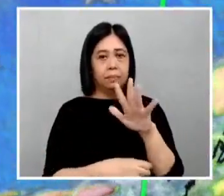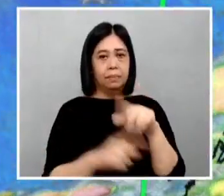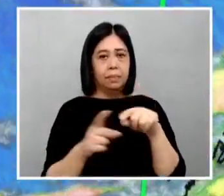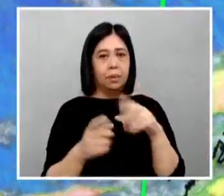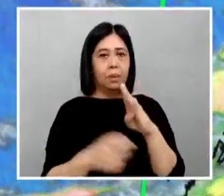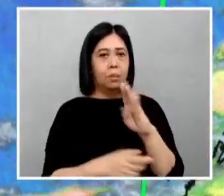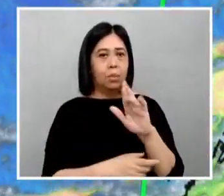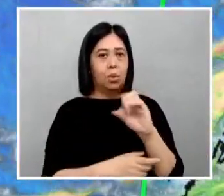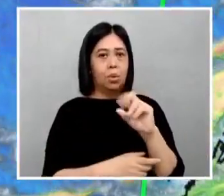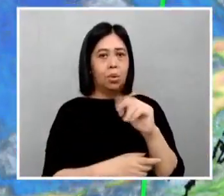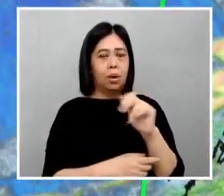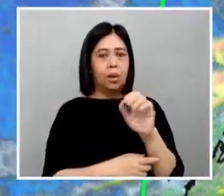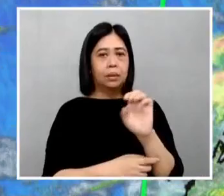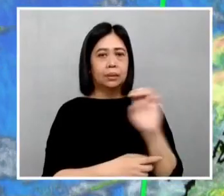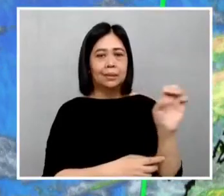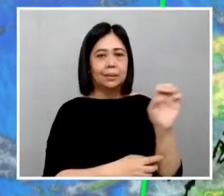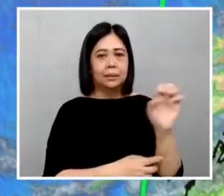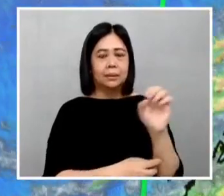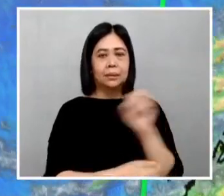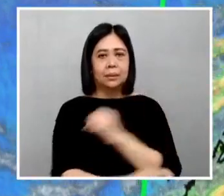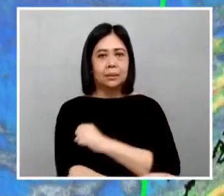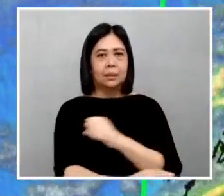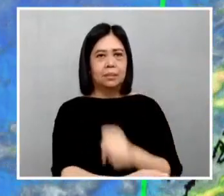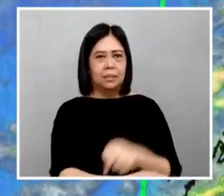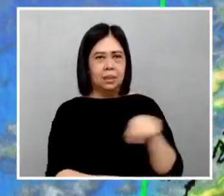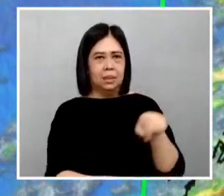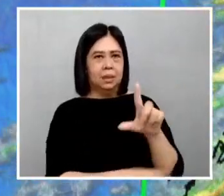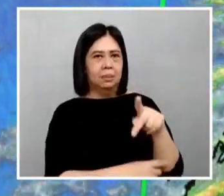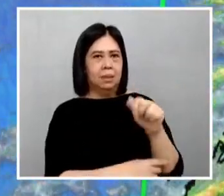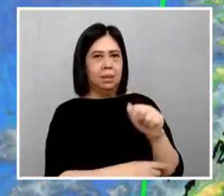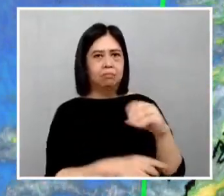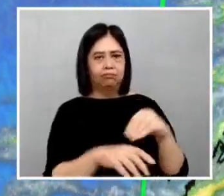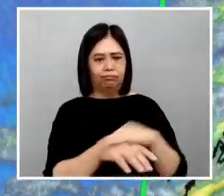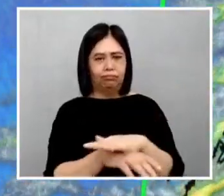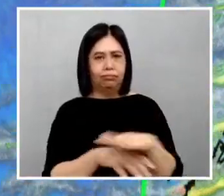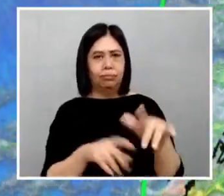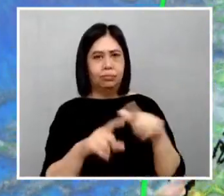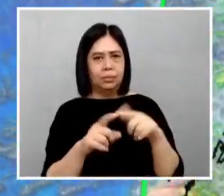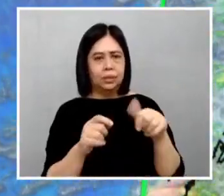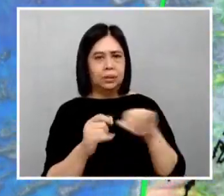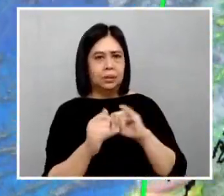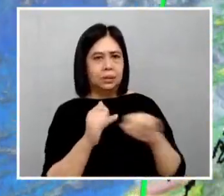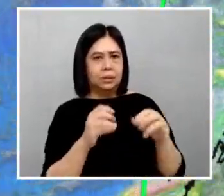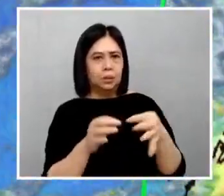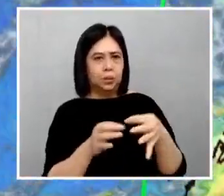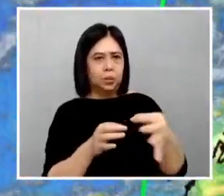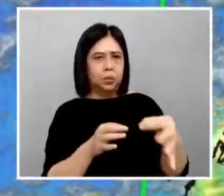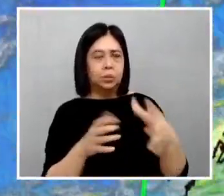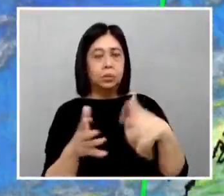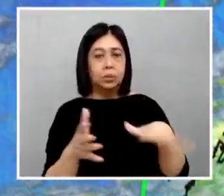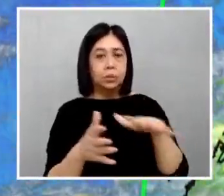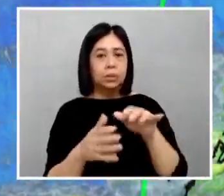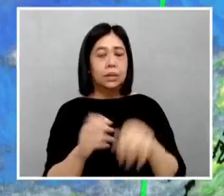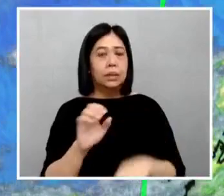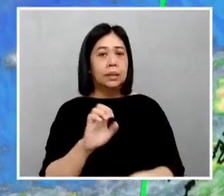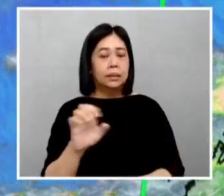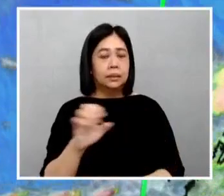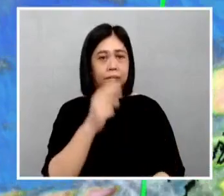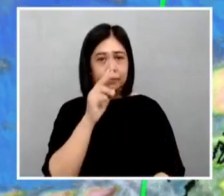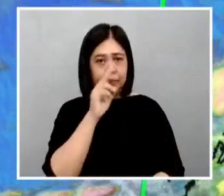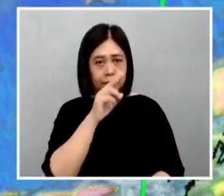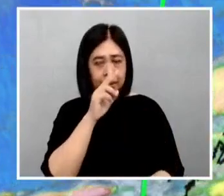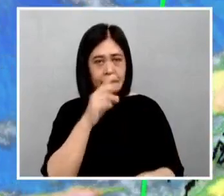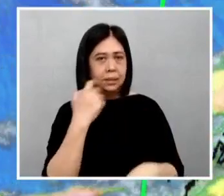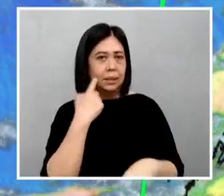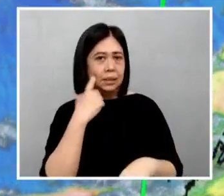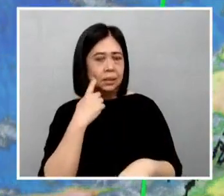Eastern Samar, ang low-pressure area at nakakaapekto ang trough o extension nito dito po sa Eastern Visayas. Kanina ngang alas